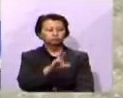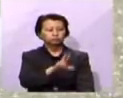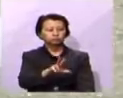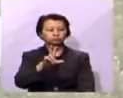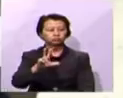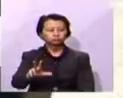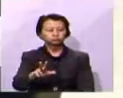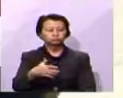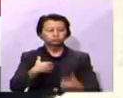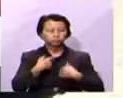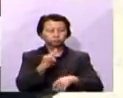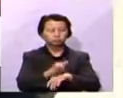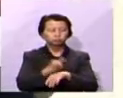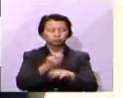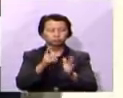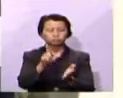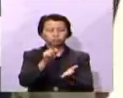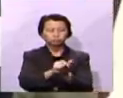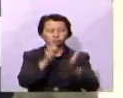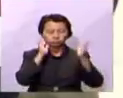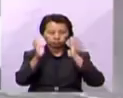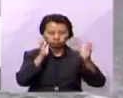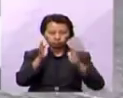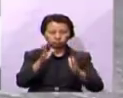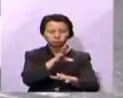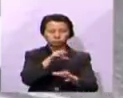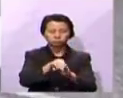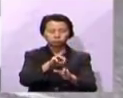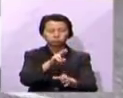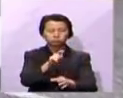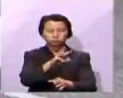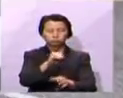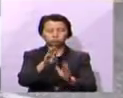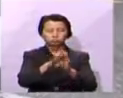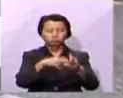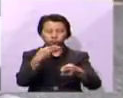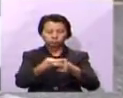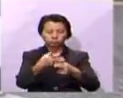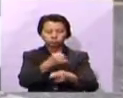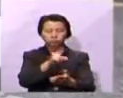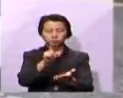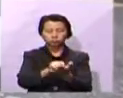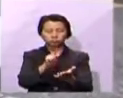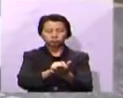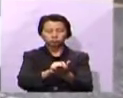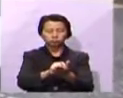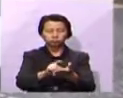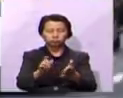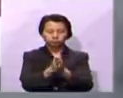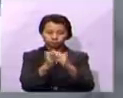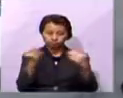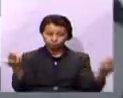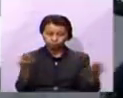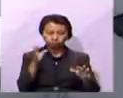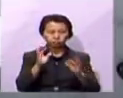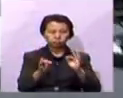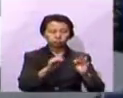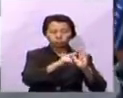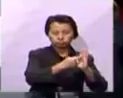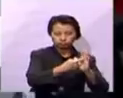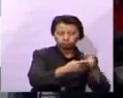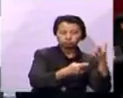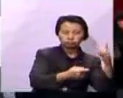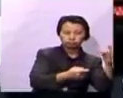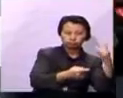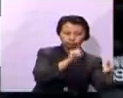33 daripadanya adalah petugas media tempatan termasuk RTM dan bernama serta media-media cetak. Walaupun perlumbaan bermula pada